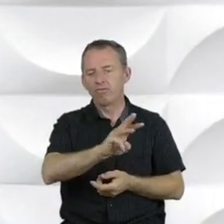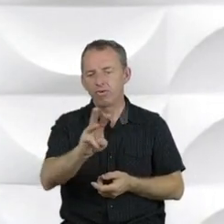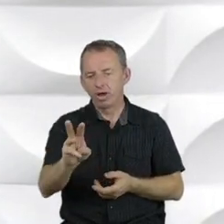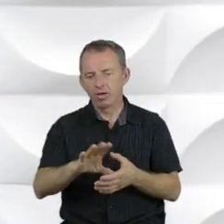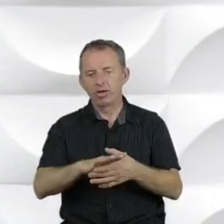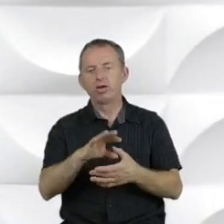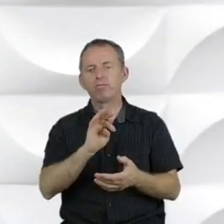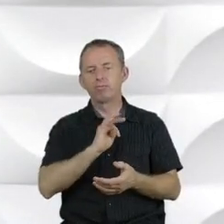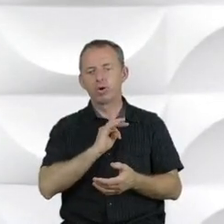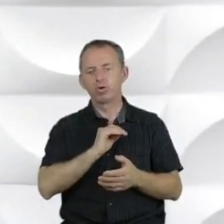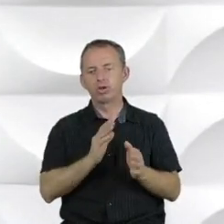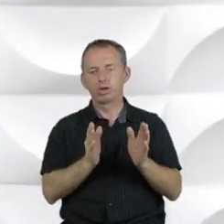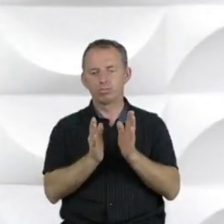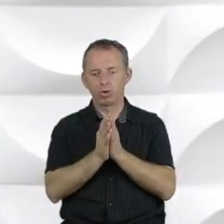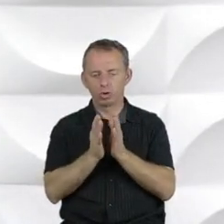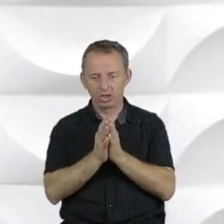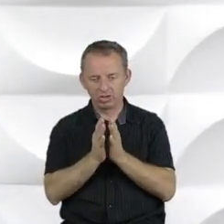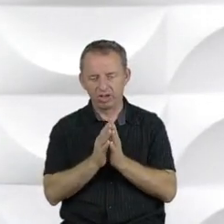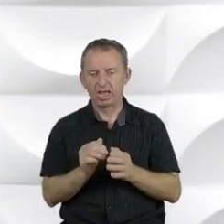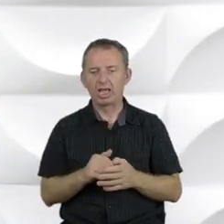moich modlitwach.